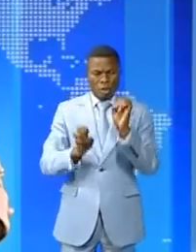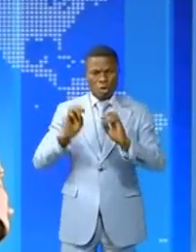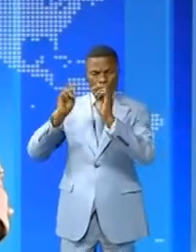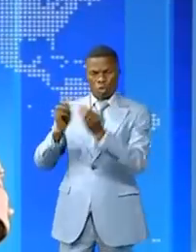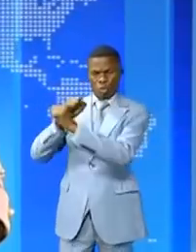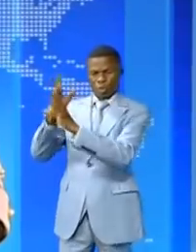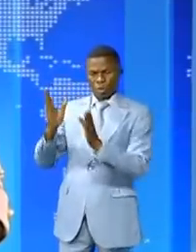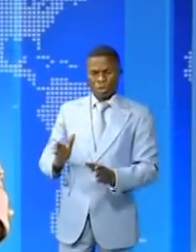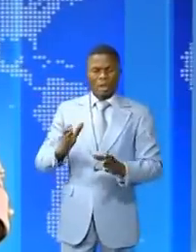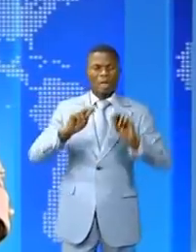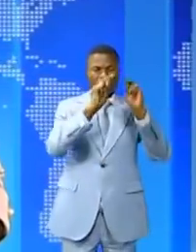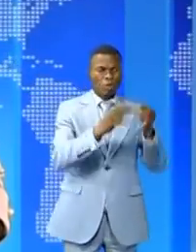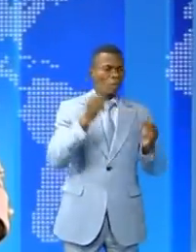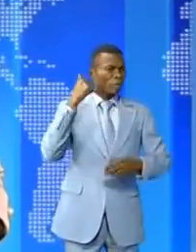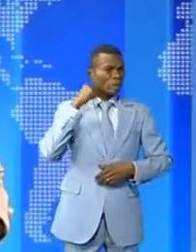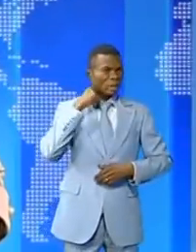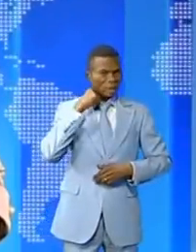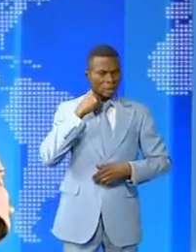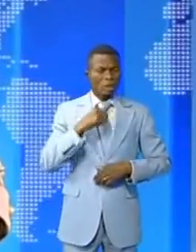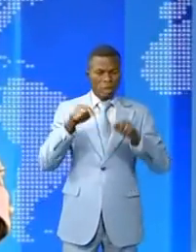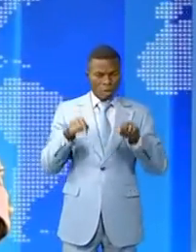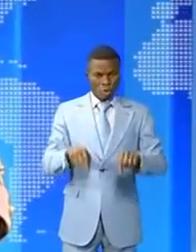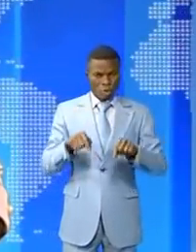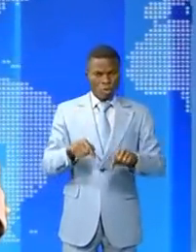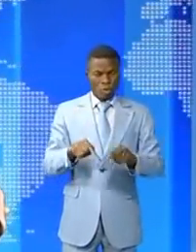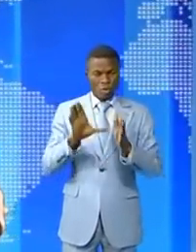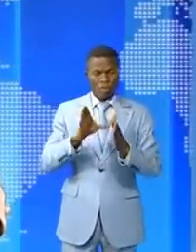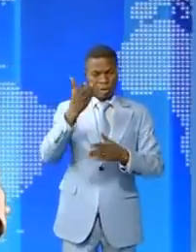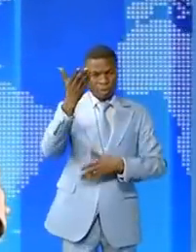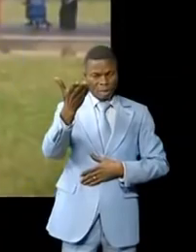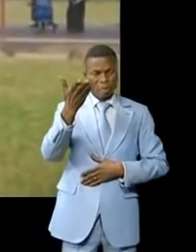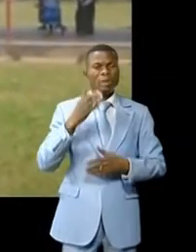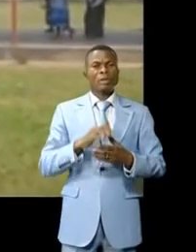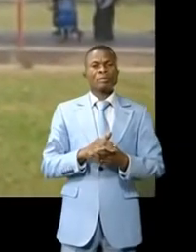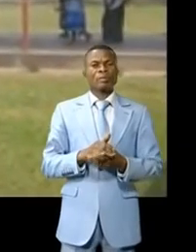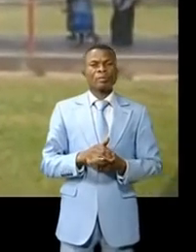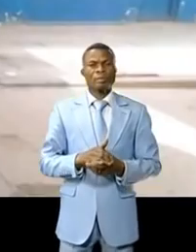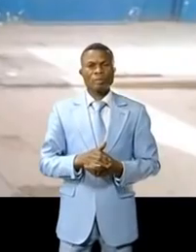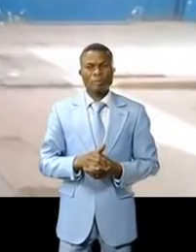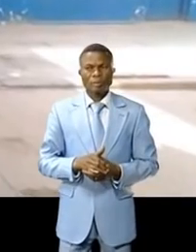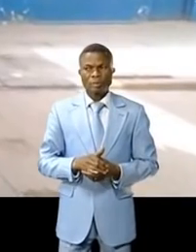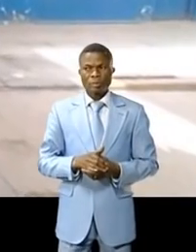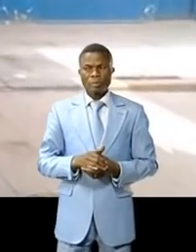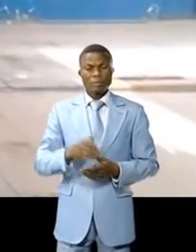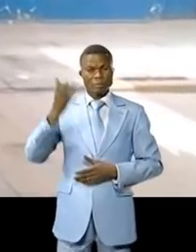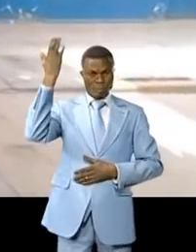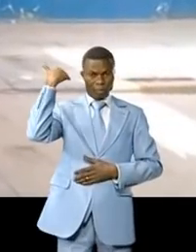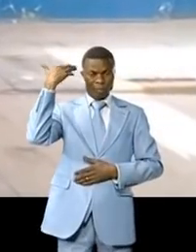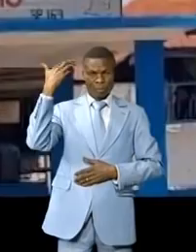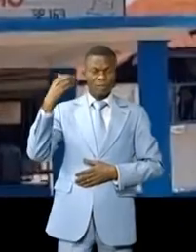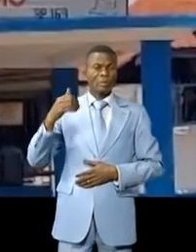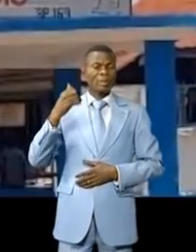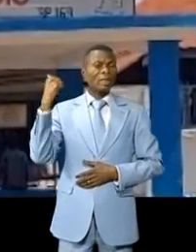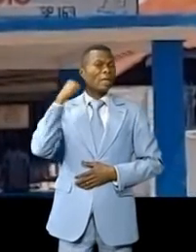et le CIMECO a eu lieu à ce sujet. Rodé Panda nous en dit plus. Enclenché dernièrement par les médecins